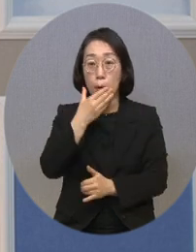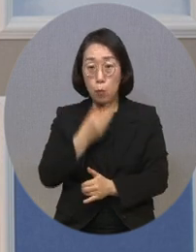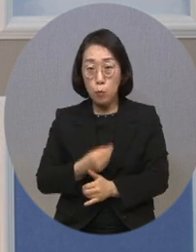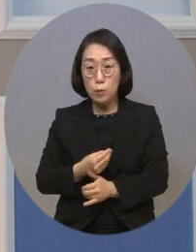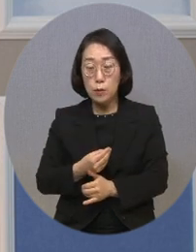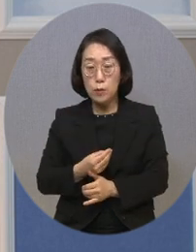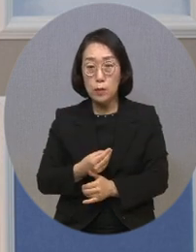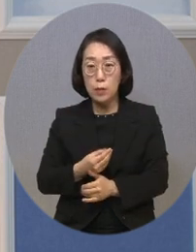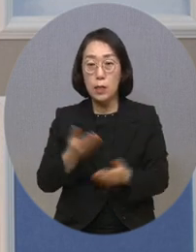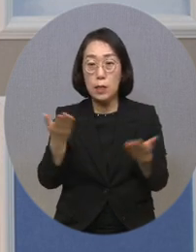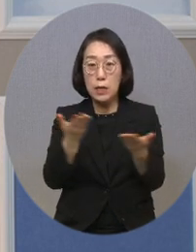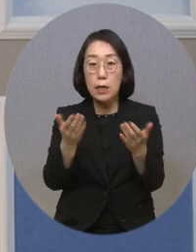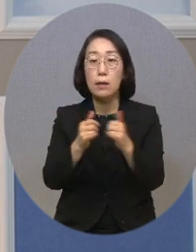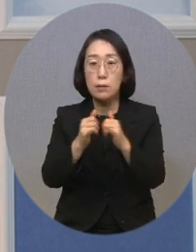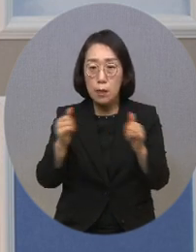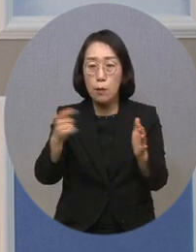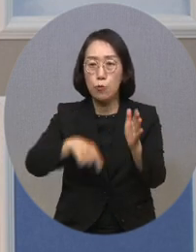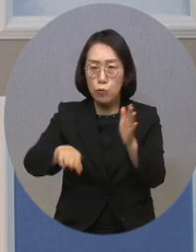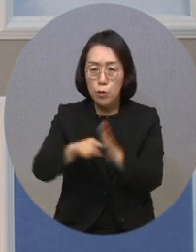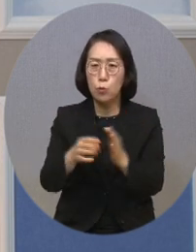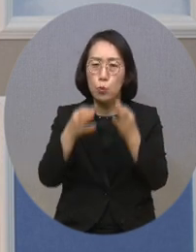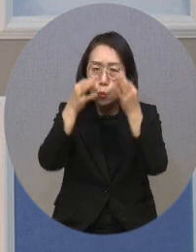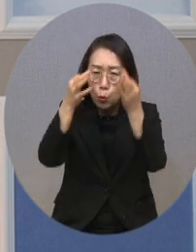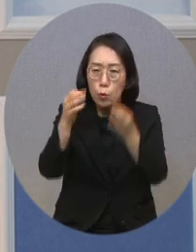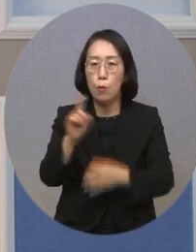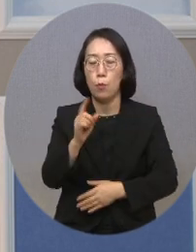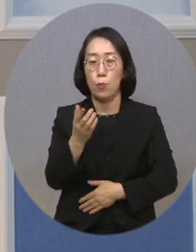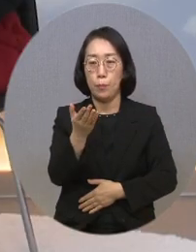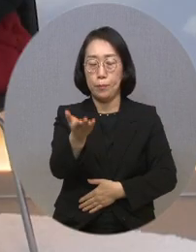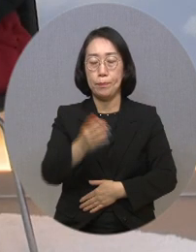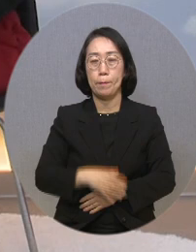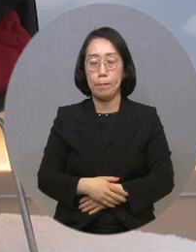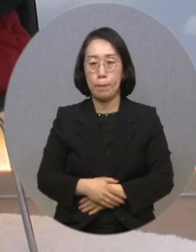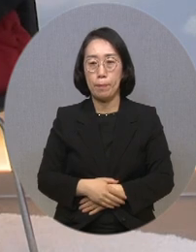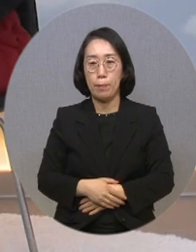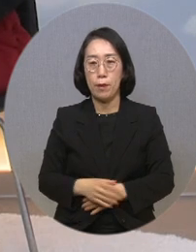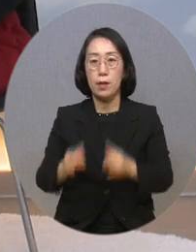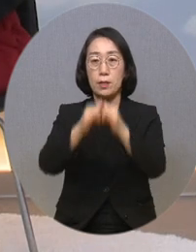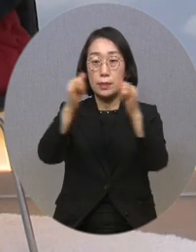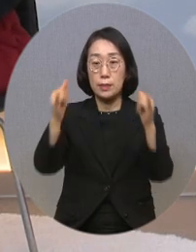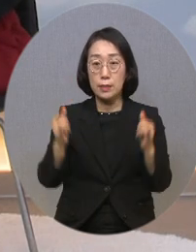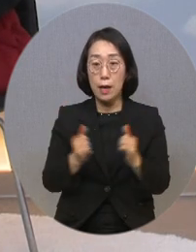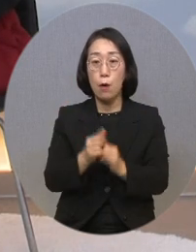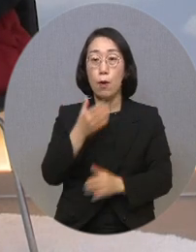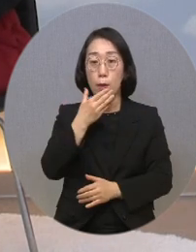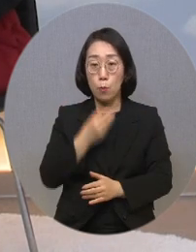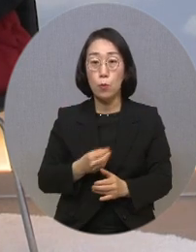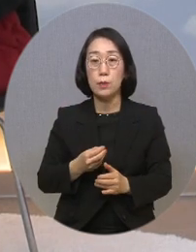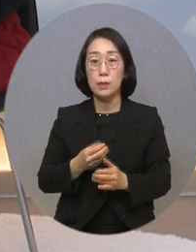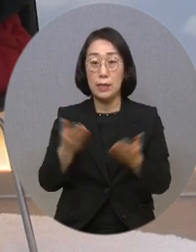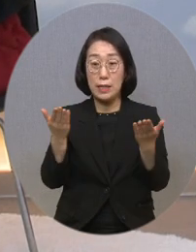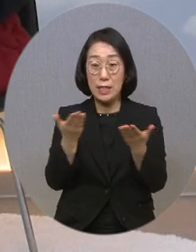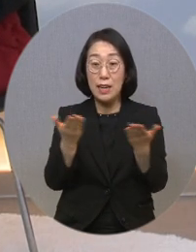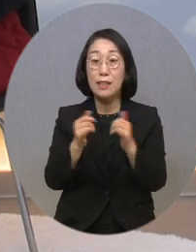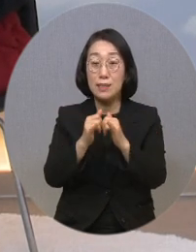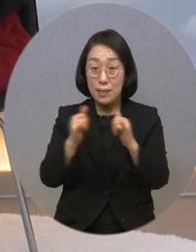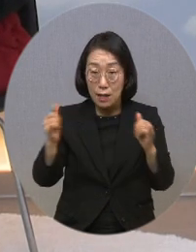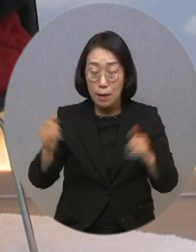개선에 대해서 어떤 노력들이 있었을까요? 글쎄요, 사회복지사들은 우리